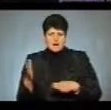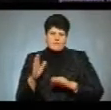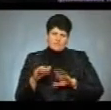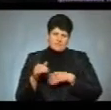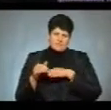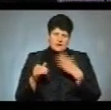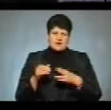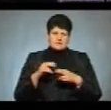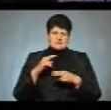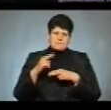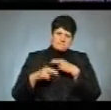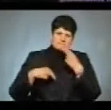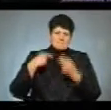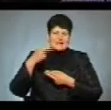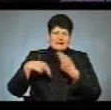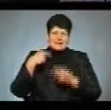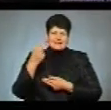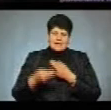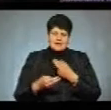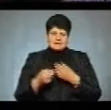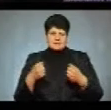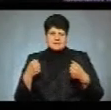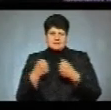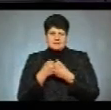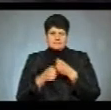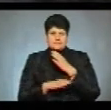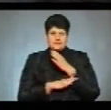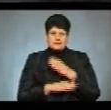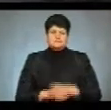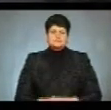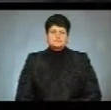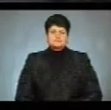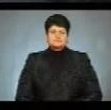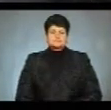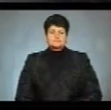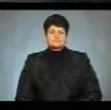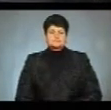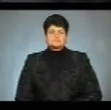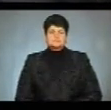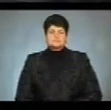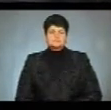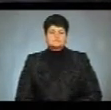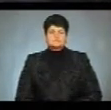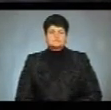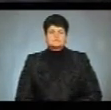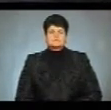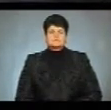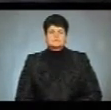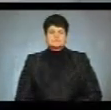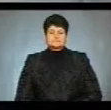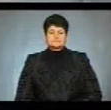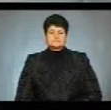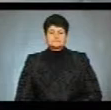подальшим перекиданням транспортного засобу та зіткненням із деревом. Аліна Примак, Валерій Мартинюк. Новини.